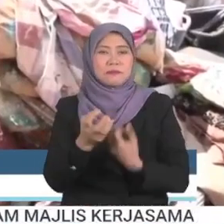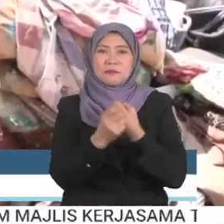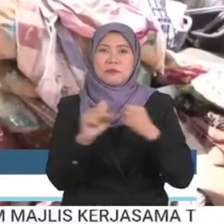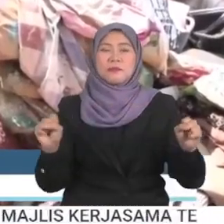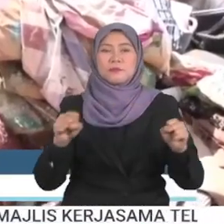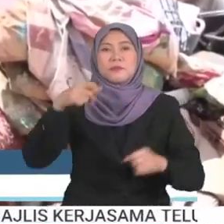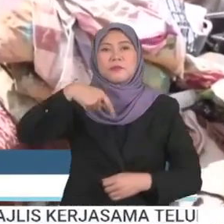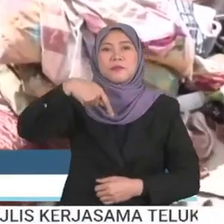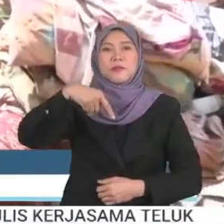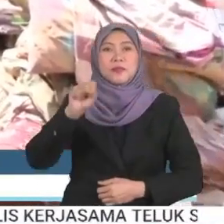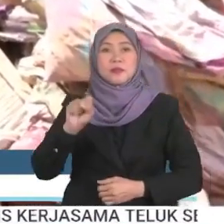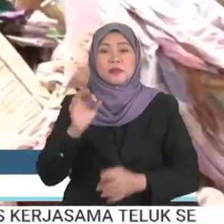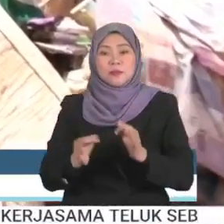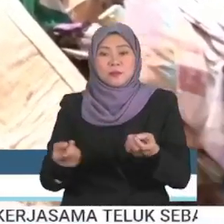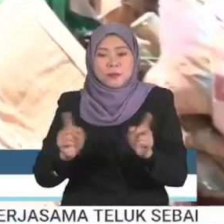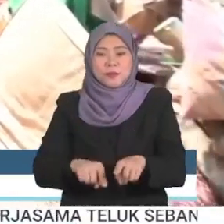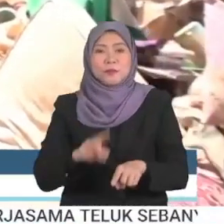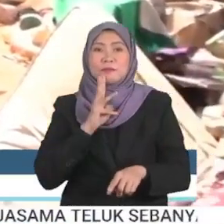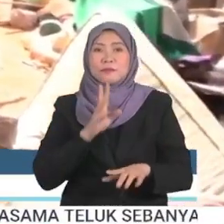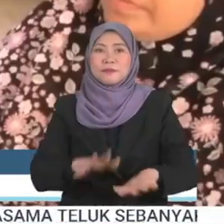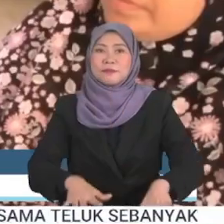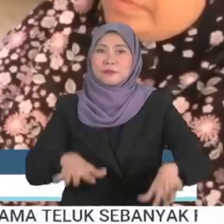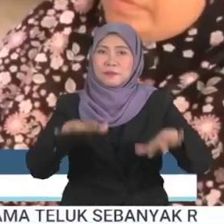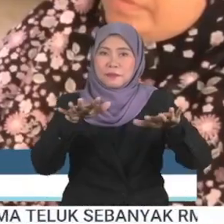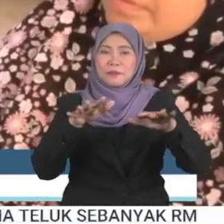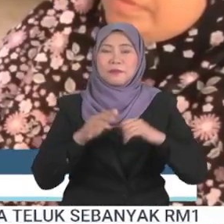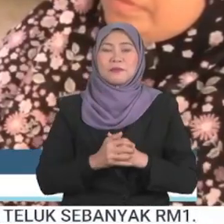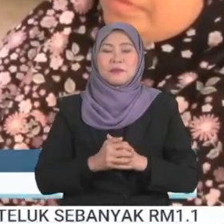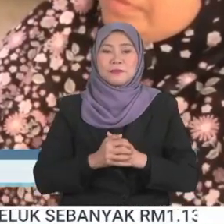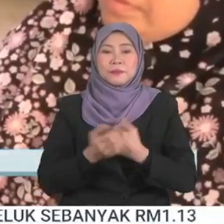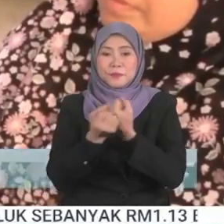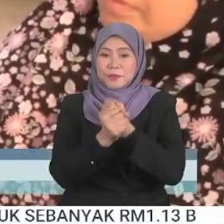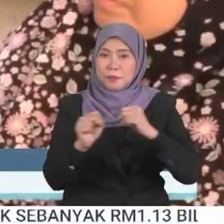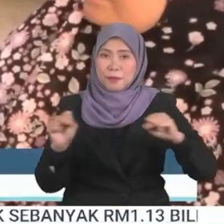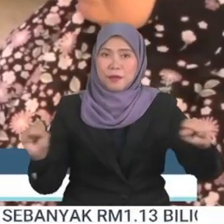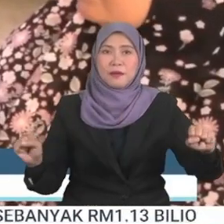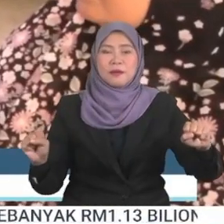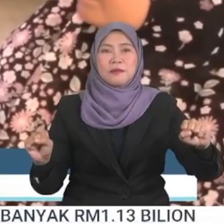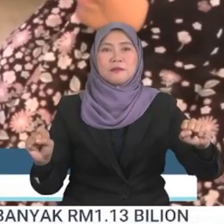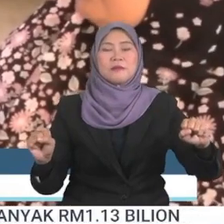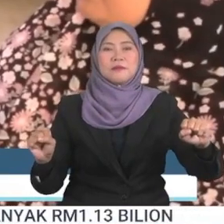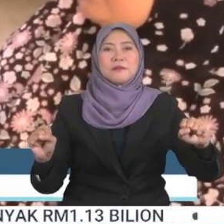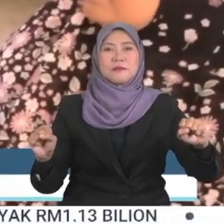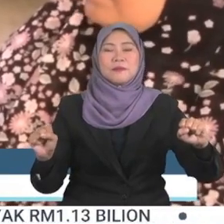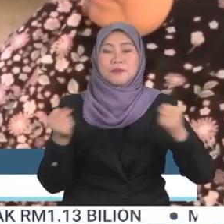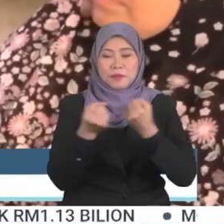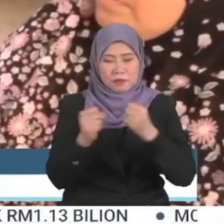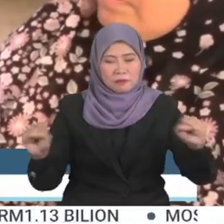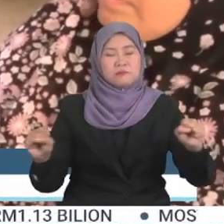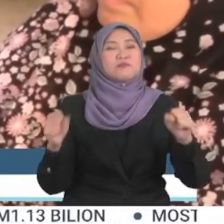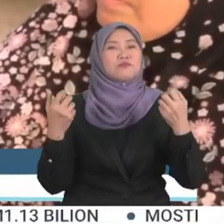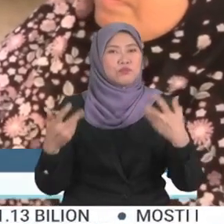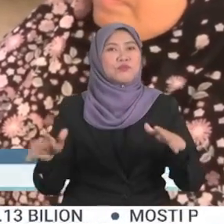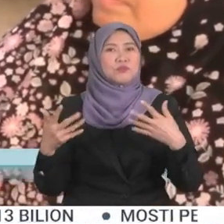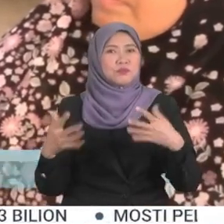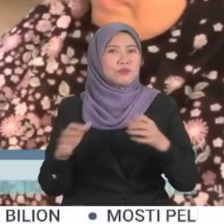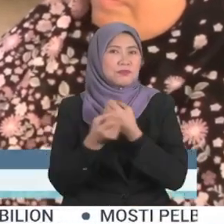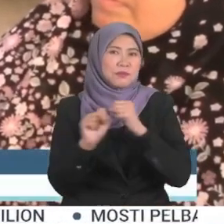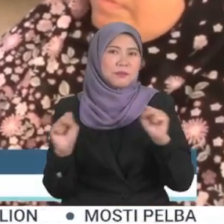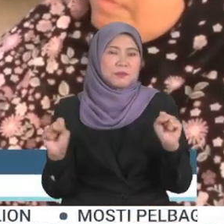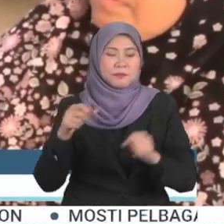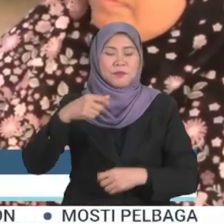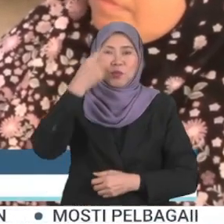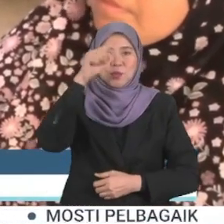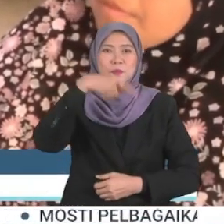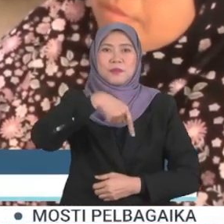di PPS jika berlaku banjir. Macam persediaan tu, kami dah memang Dewan Semai Bakti tu untuk persediaan